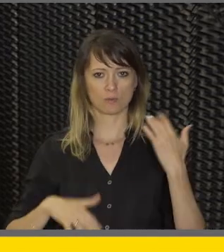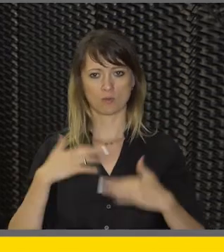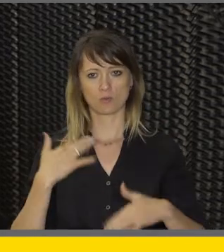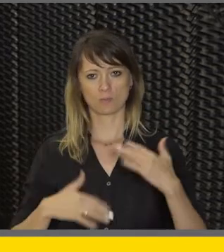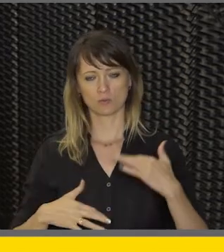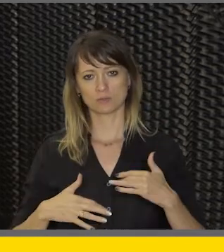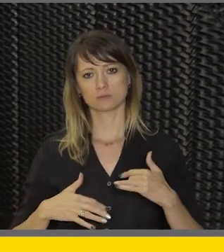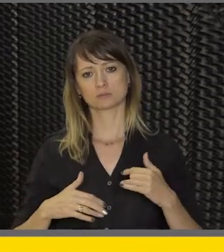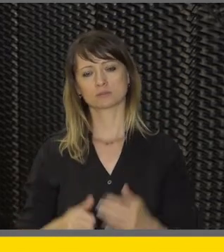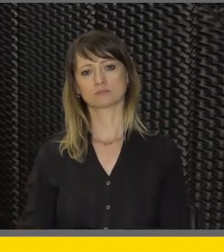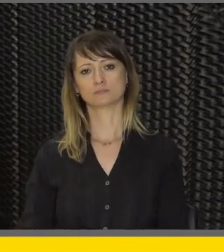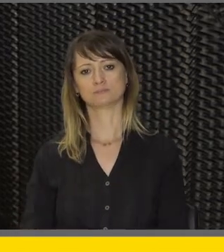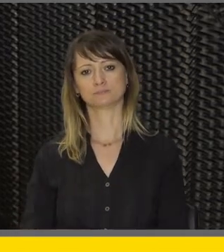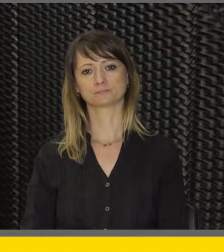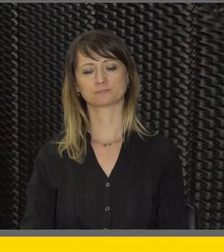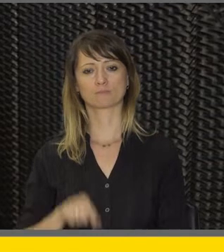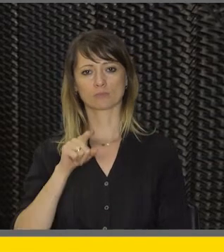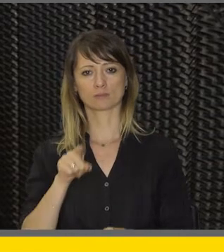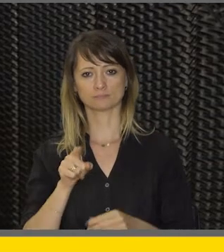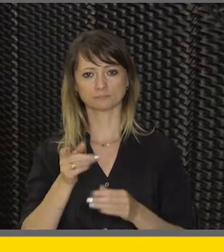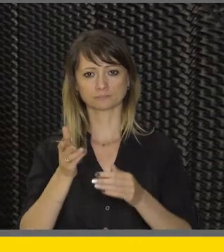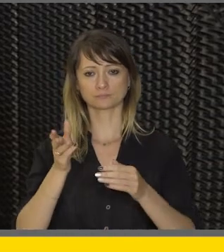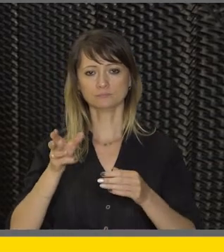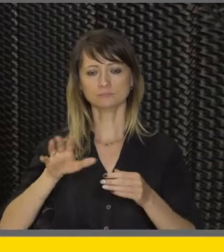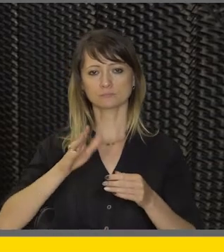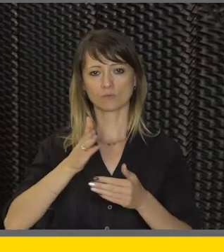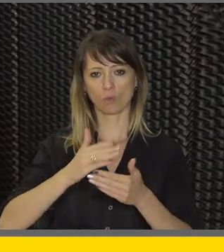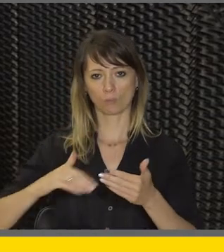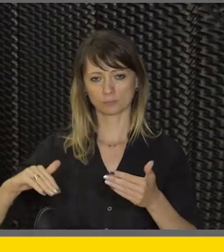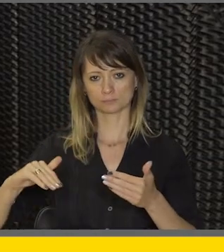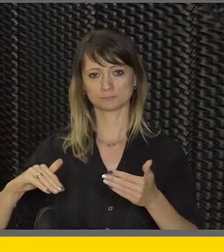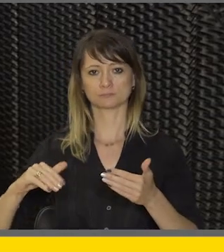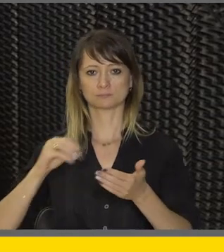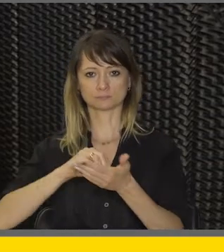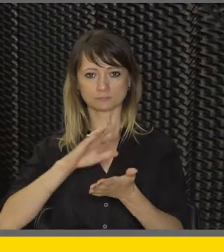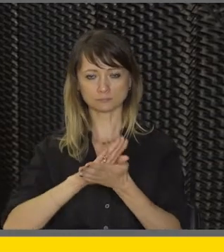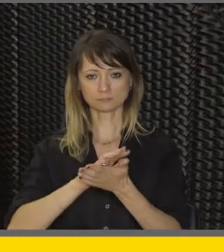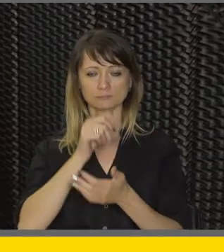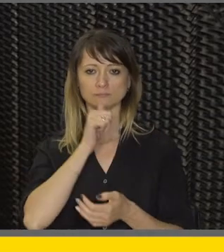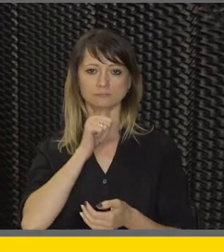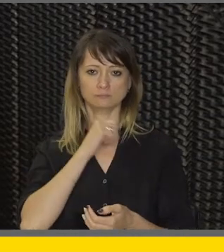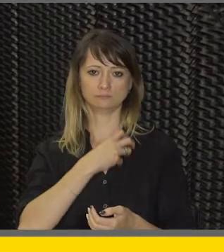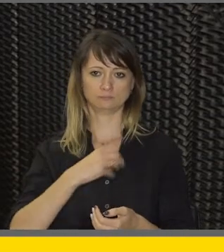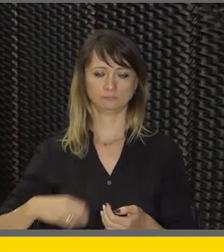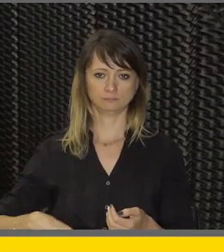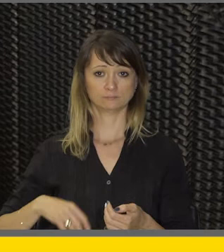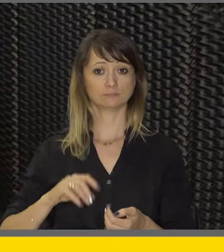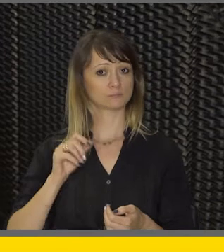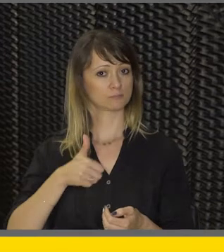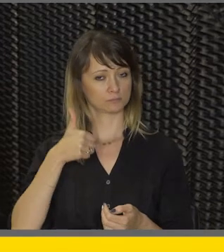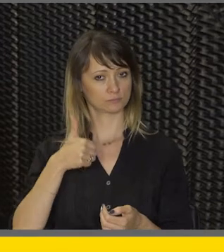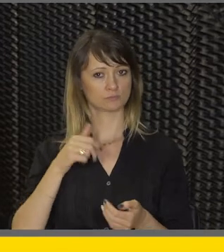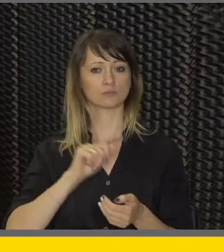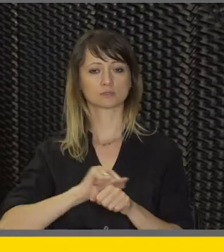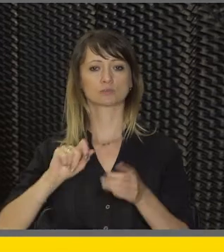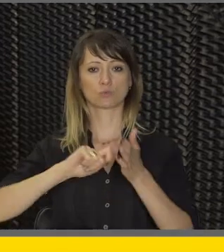specjalnego przeznaczenia. Te obszary wpisują się w zieloną gospodarkę raz, są jakby kluczowe dla województwa